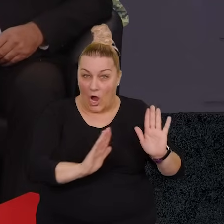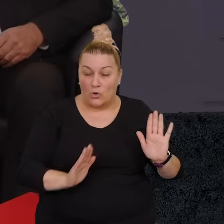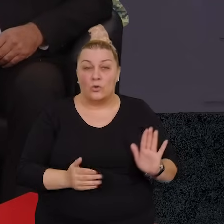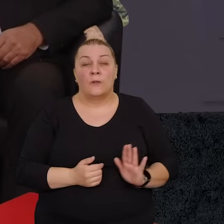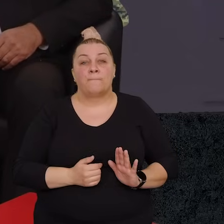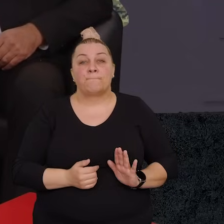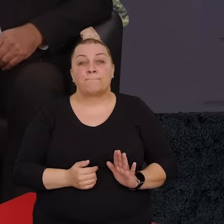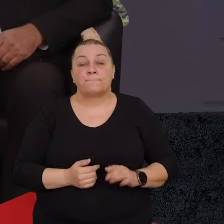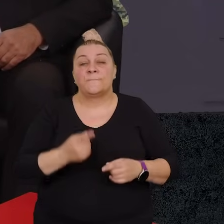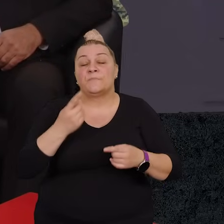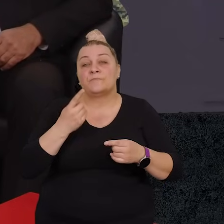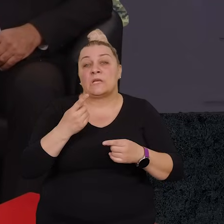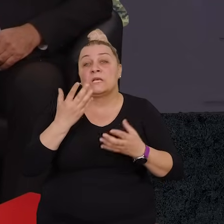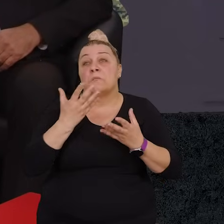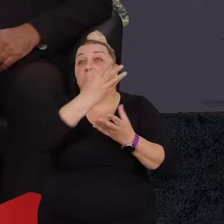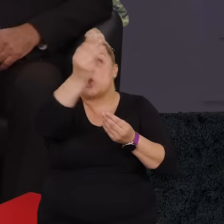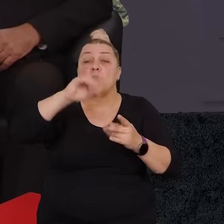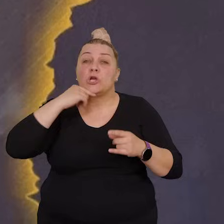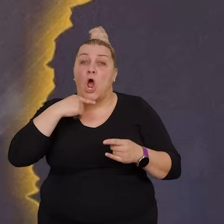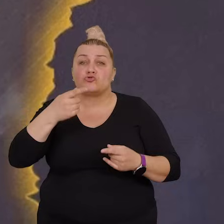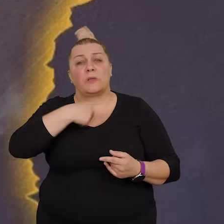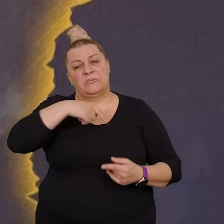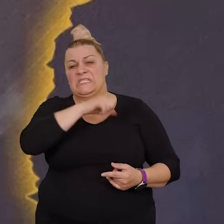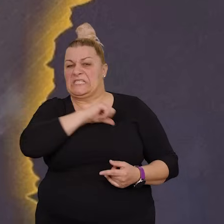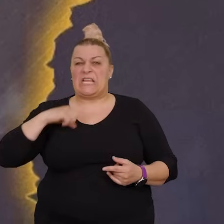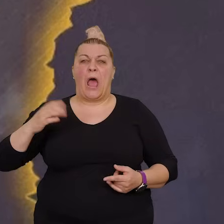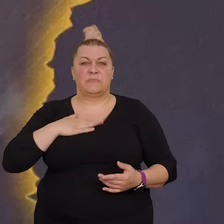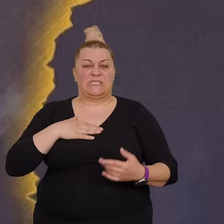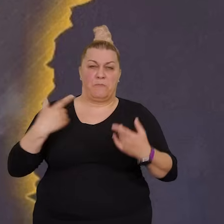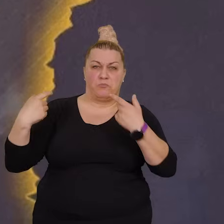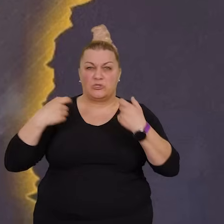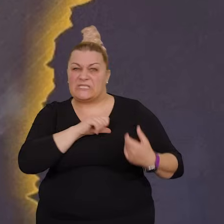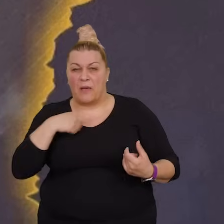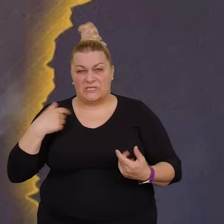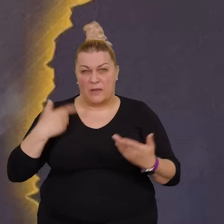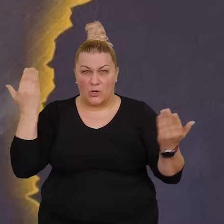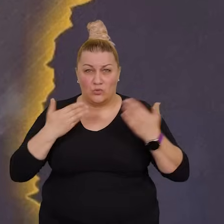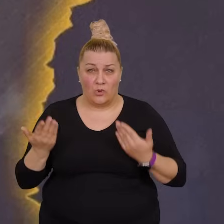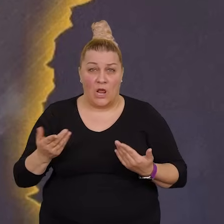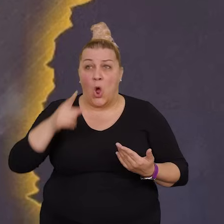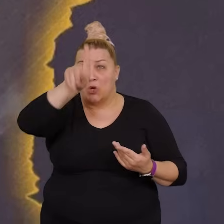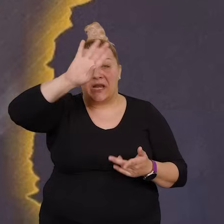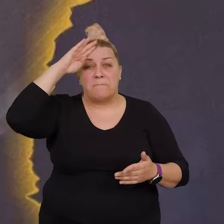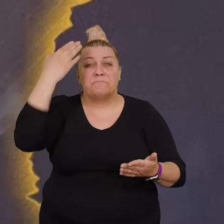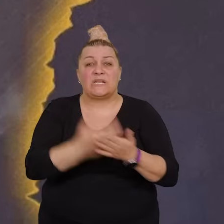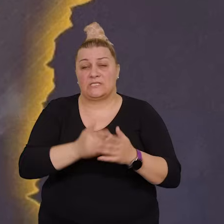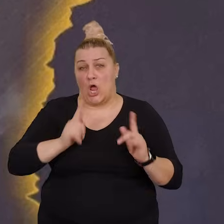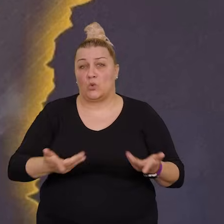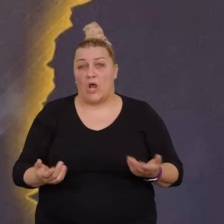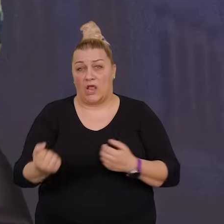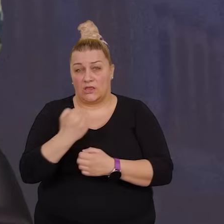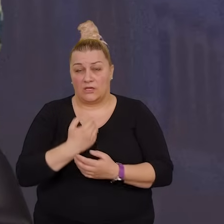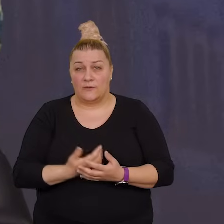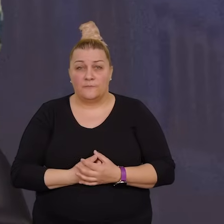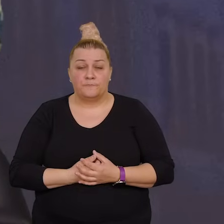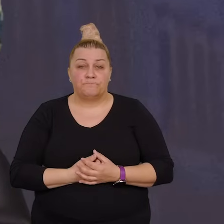sve može reći. Jer i sad vam iz Srbije dolaze, iz Srbije još to nije priznato da je uopće bilo. Niko nije priznao logor.